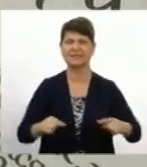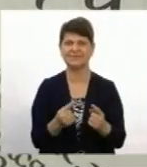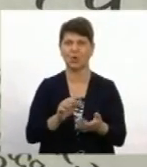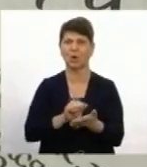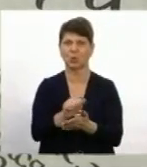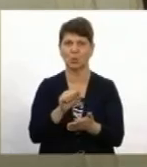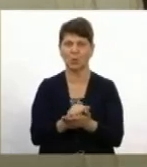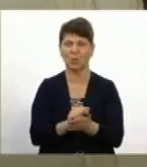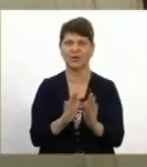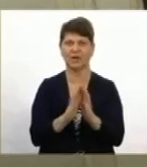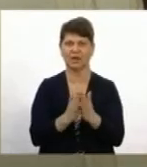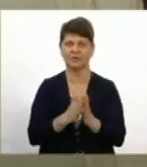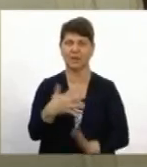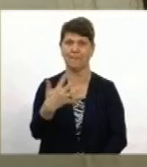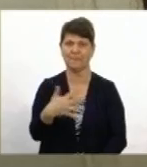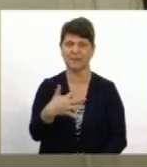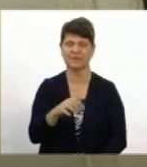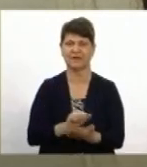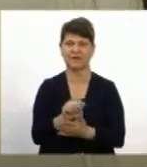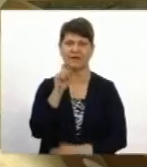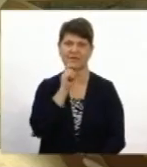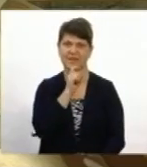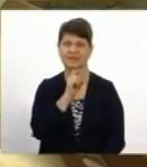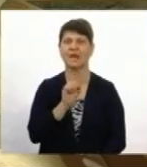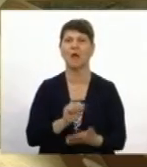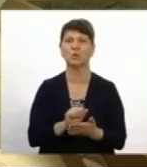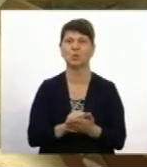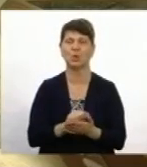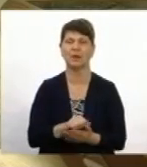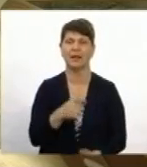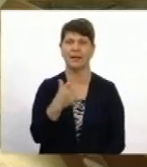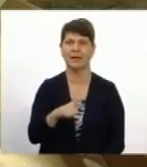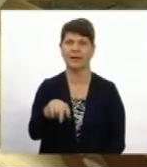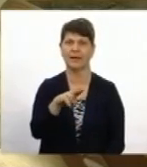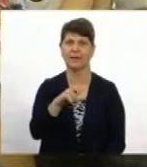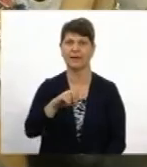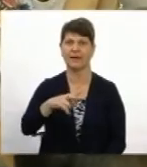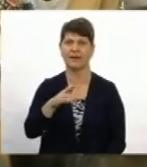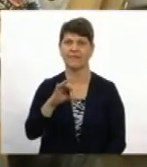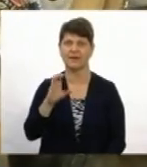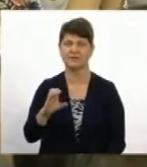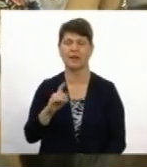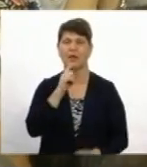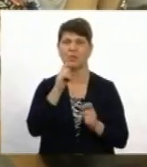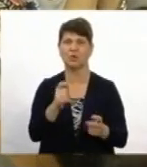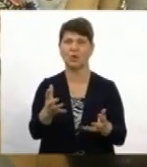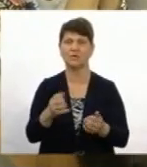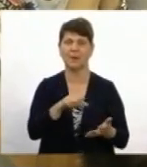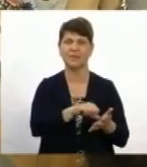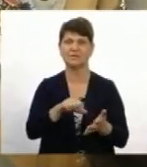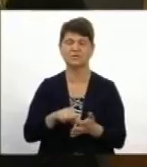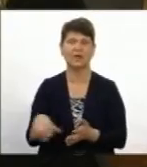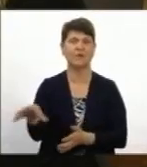друкований варіант книги. 5000 книжок видано у Вінницькій друкарні «Едельвейс». Їх у подарунок отримали представники всіх шкіл і